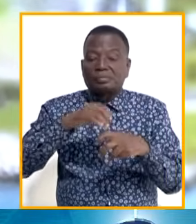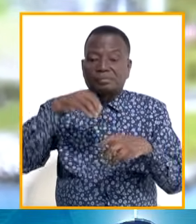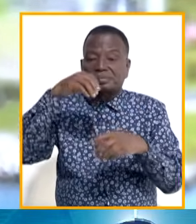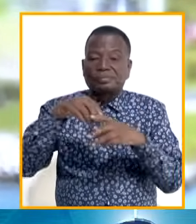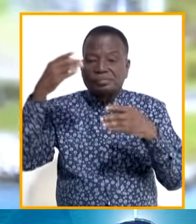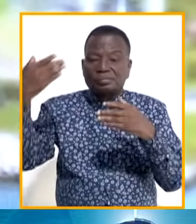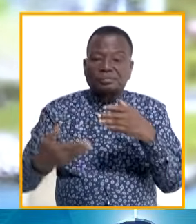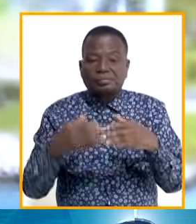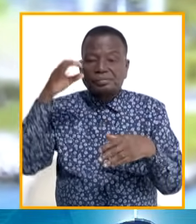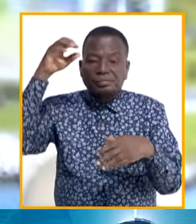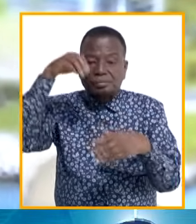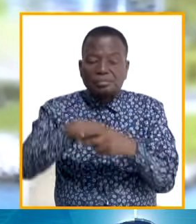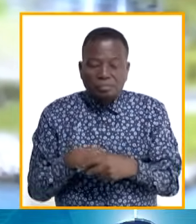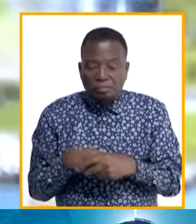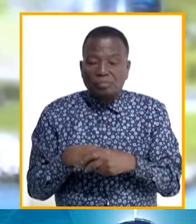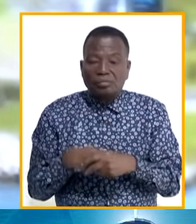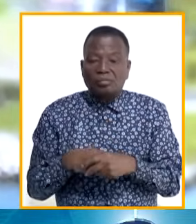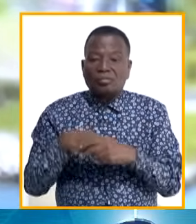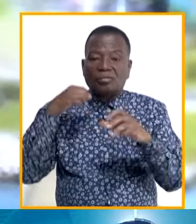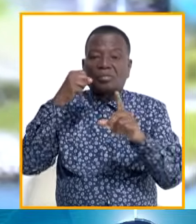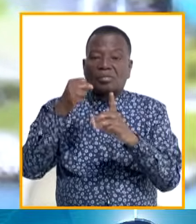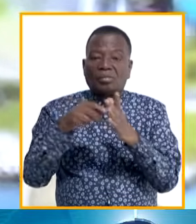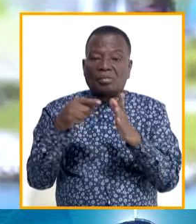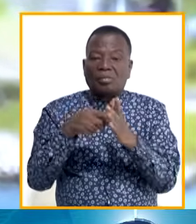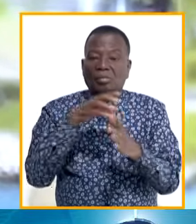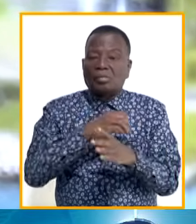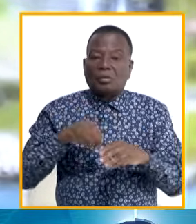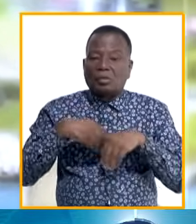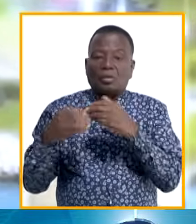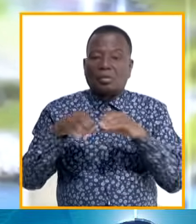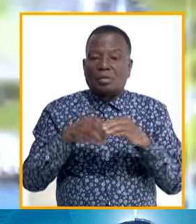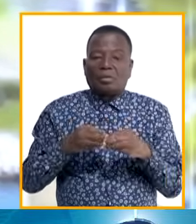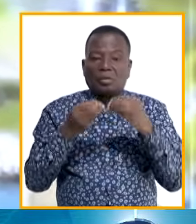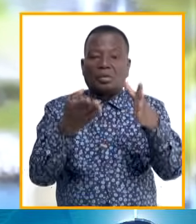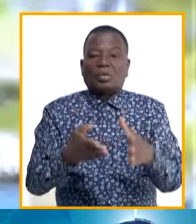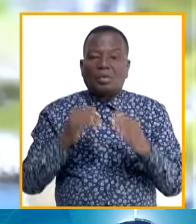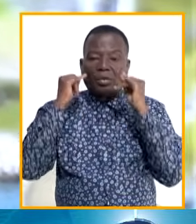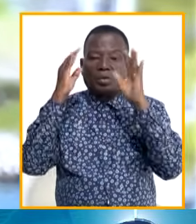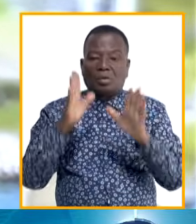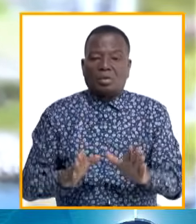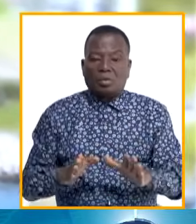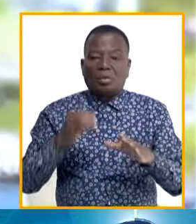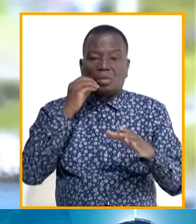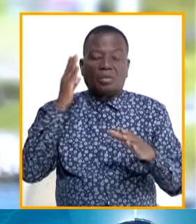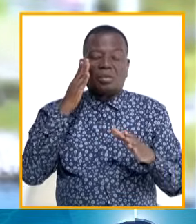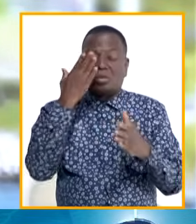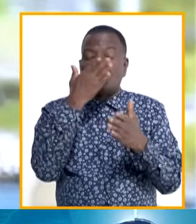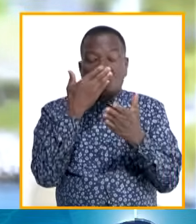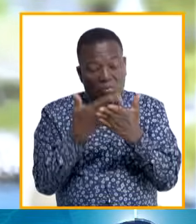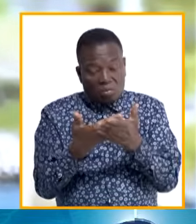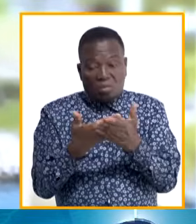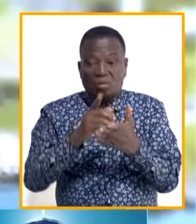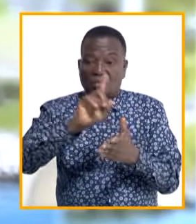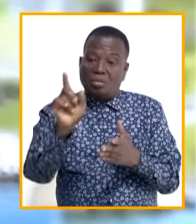le débat. Comment faire pour offrir aux Ivoiriens un logement décent? La réponse dans ce dossier Eco Plus proposé par